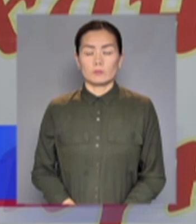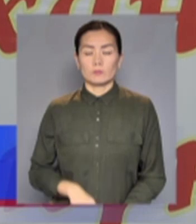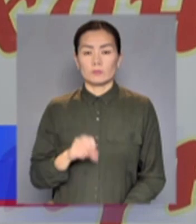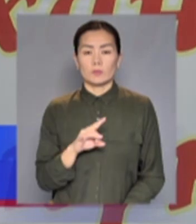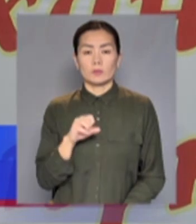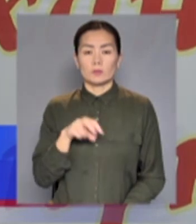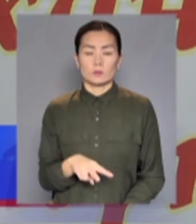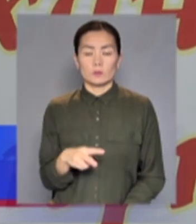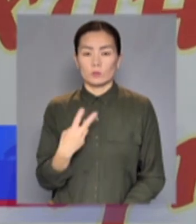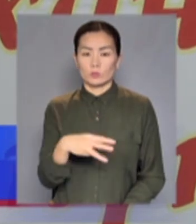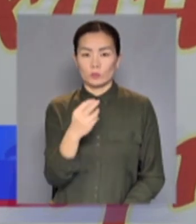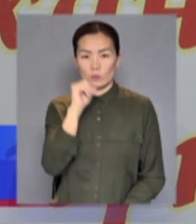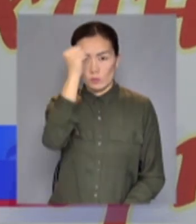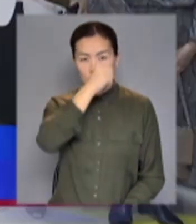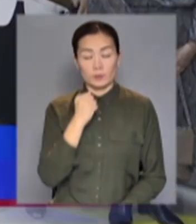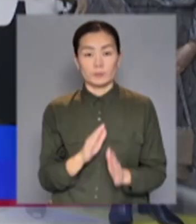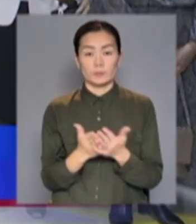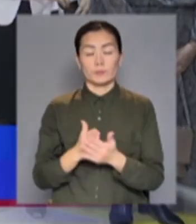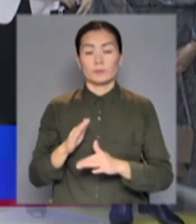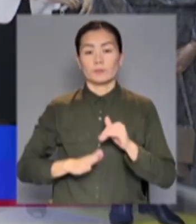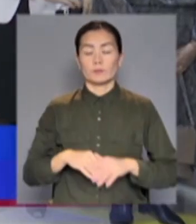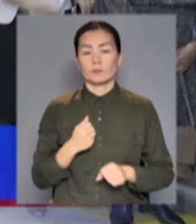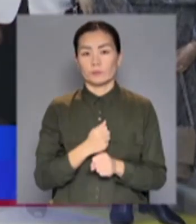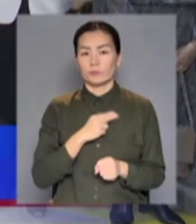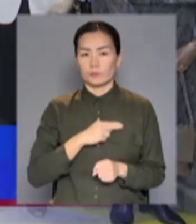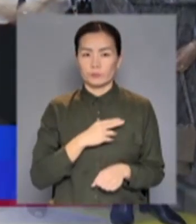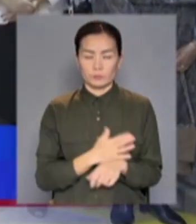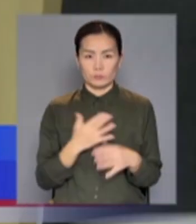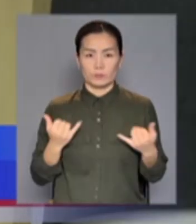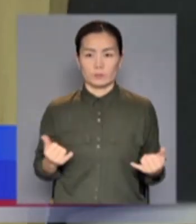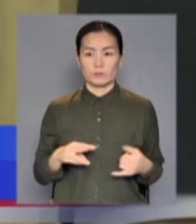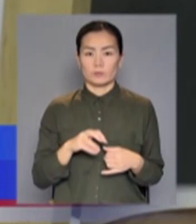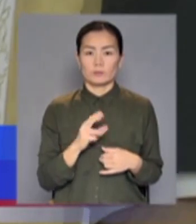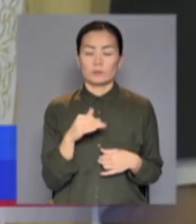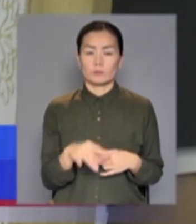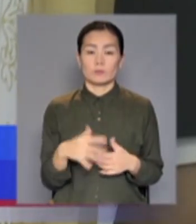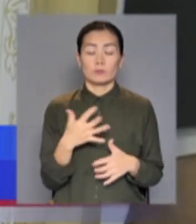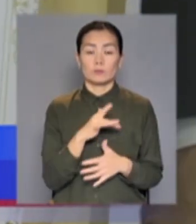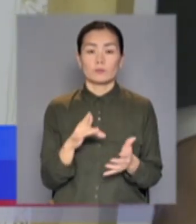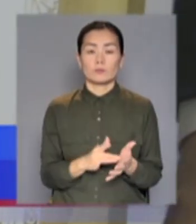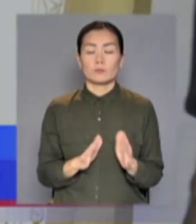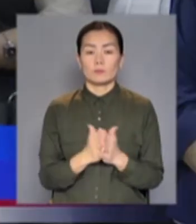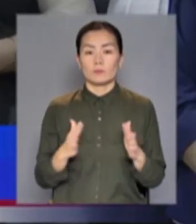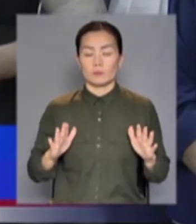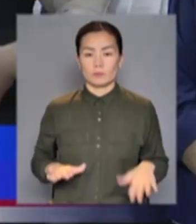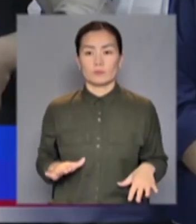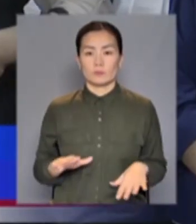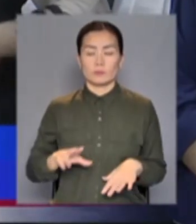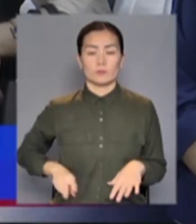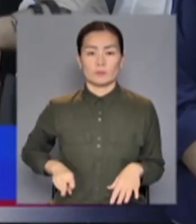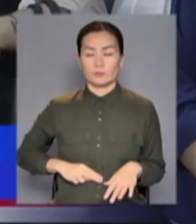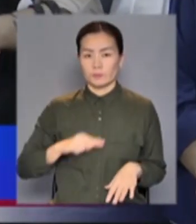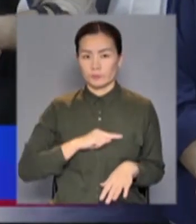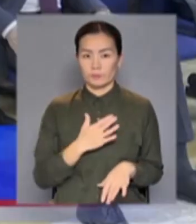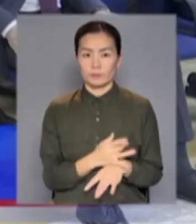Марал Өтешова 33 жылдан бері кітапхана саласында еңбек етіп келеді. Қазір Мақат аудандық орталықтандырылған кітапхана желісінің